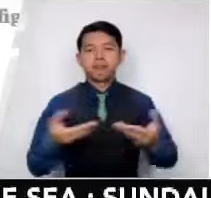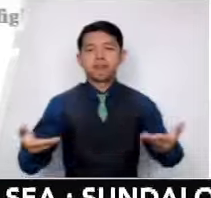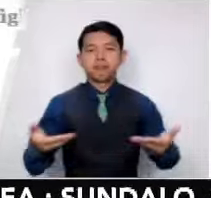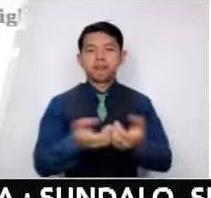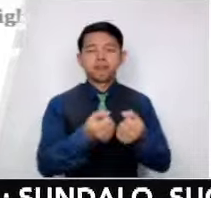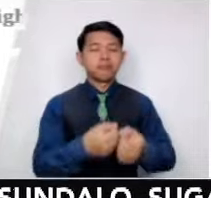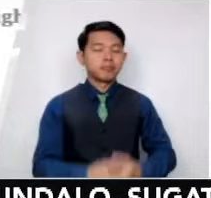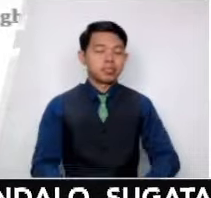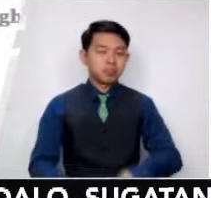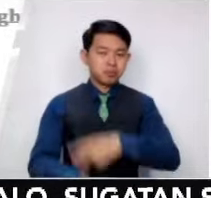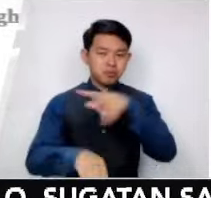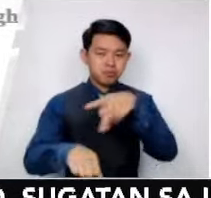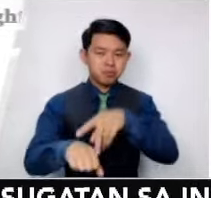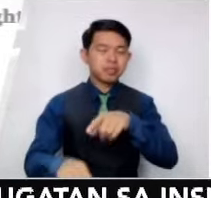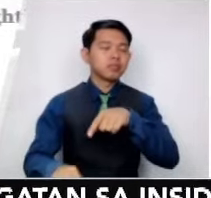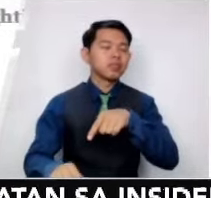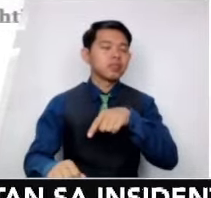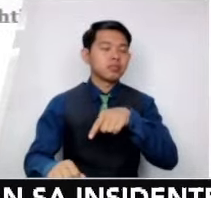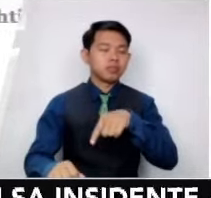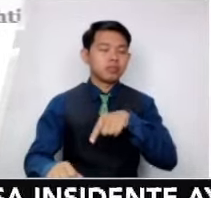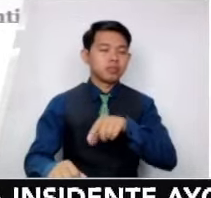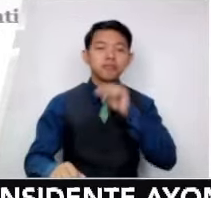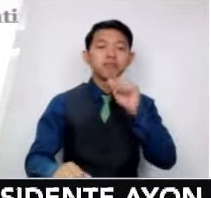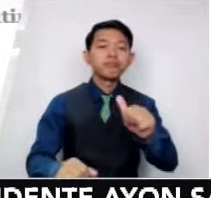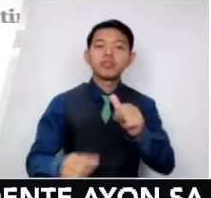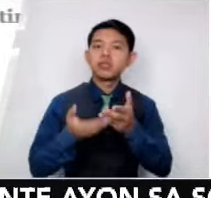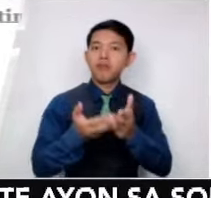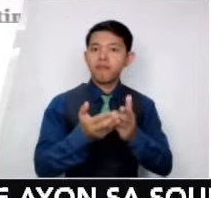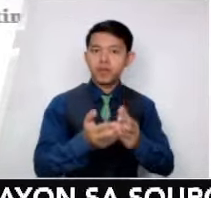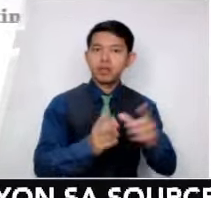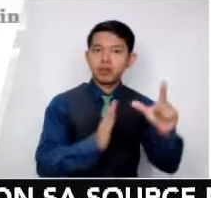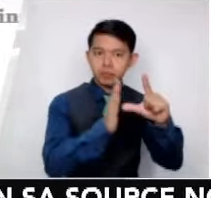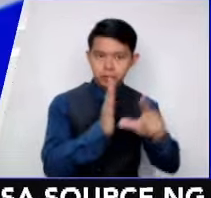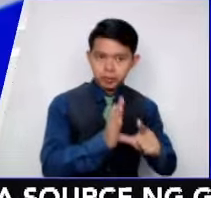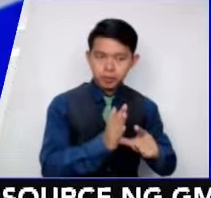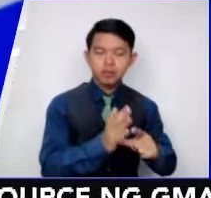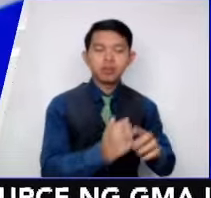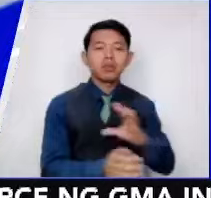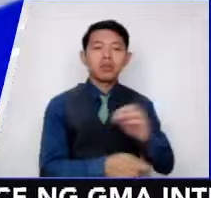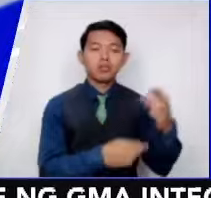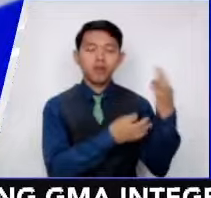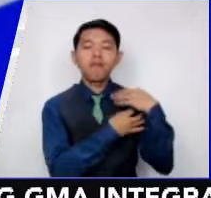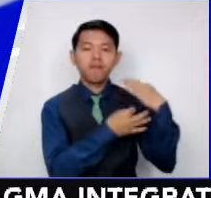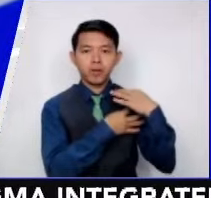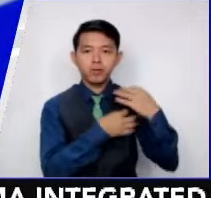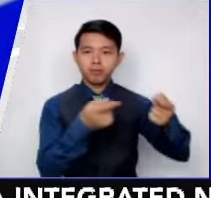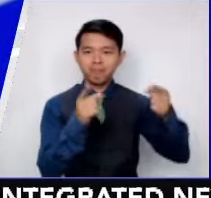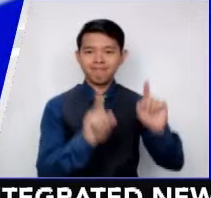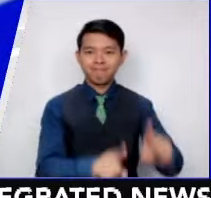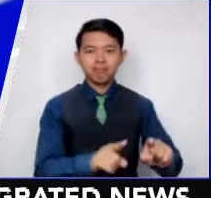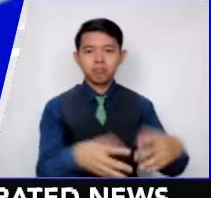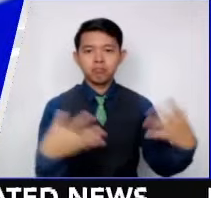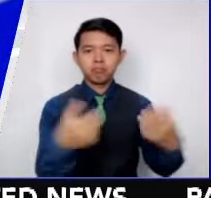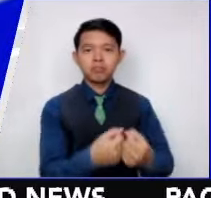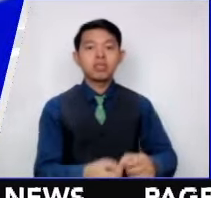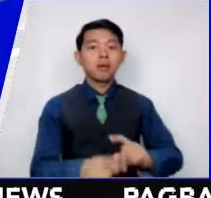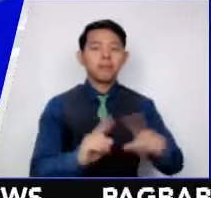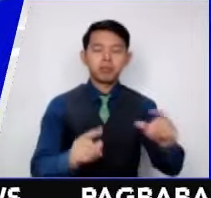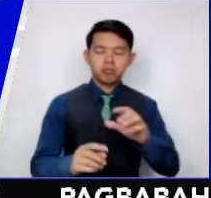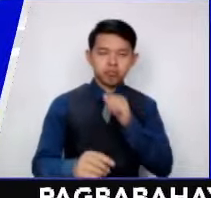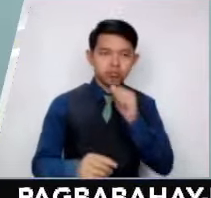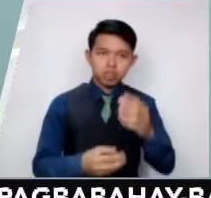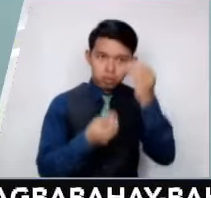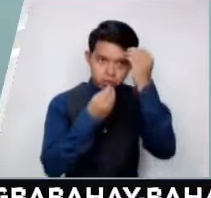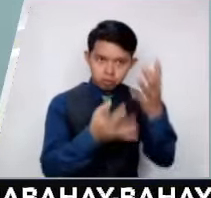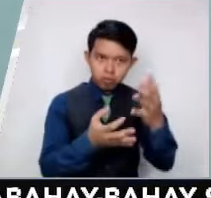regulations for the prevention of collisions at sea at ang may kasalanan sa insidente walang nabanggit kung may nasaktan o may nasirang barko pero